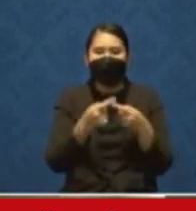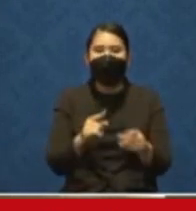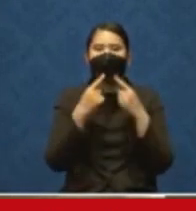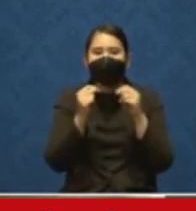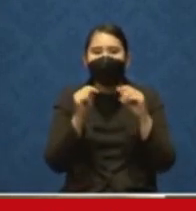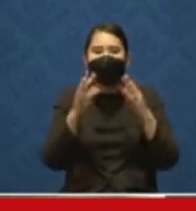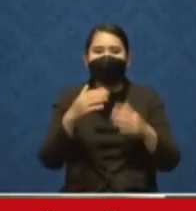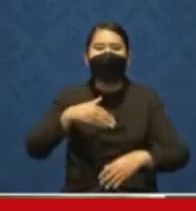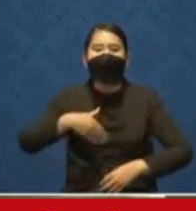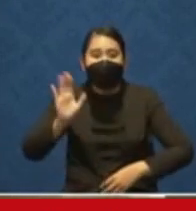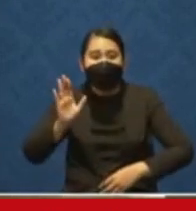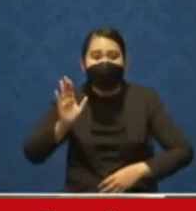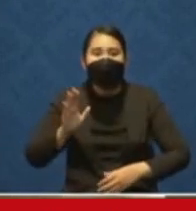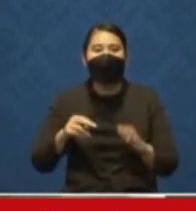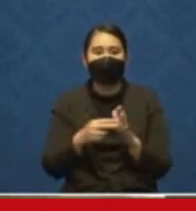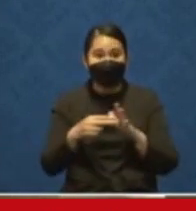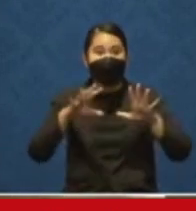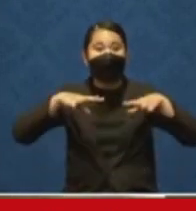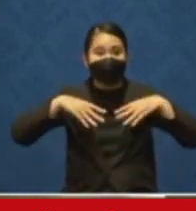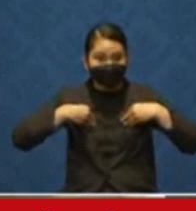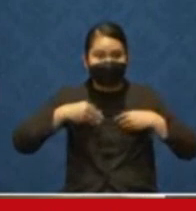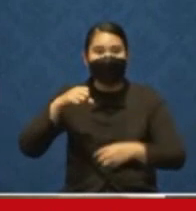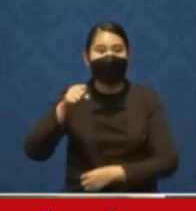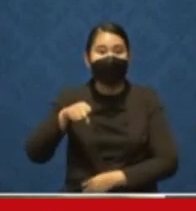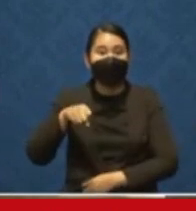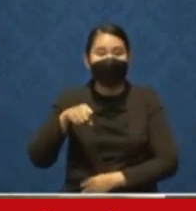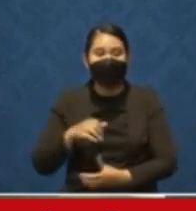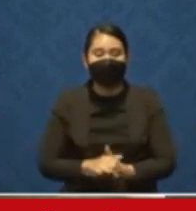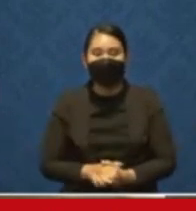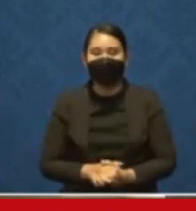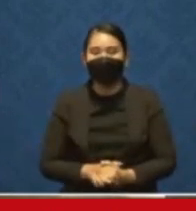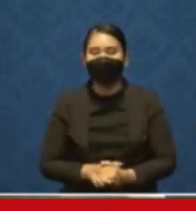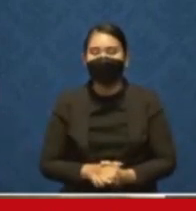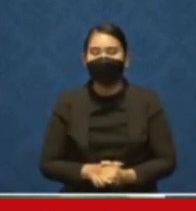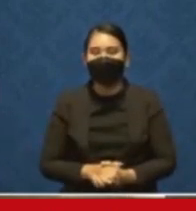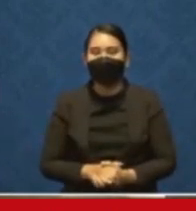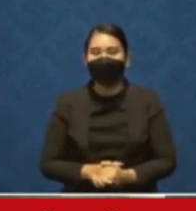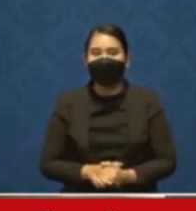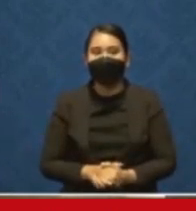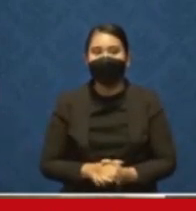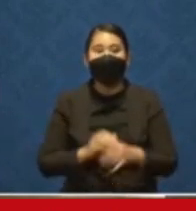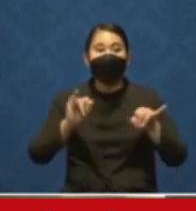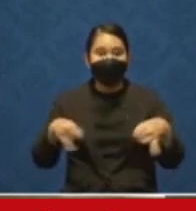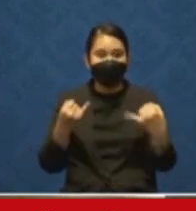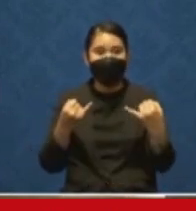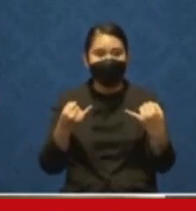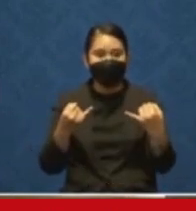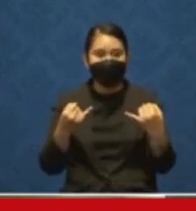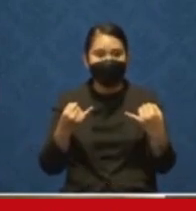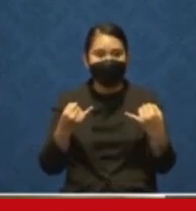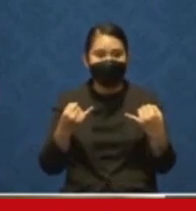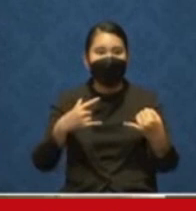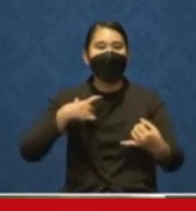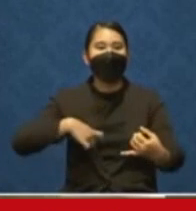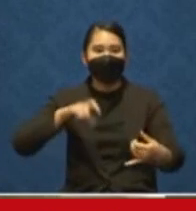ตอนเขาอาจจะเก่งก็มามาแต่นี่เล่นไม่ตอบเลยแต่ก็ไม่ตอบแบบพี่ก็รับ